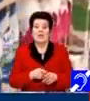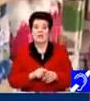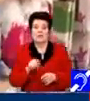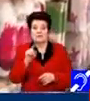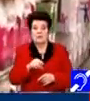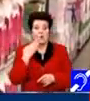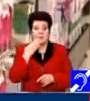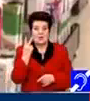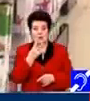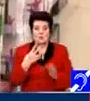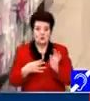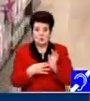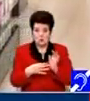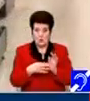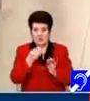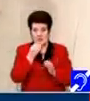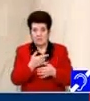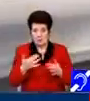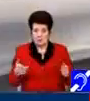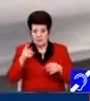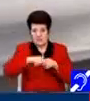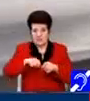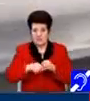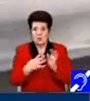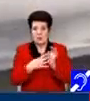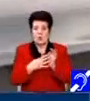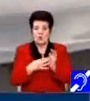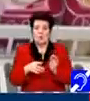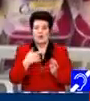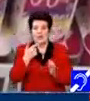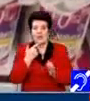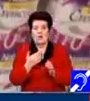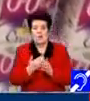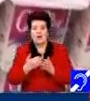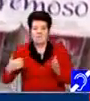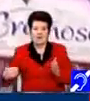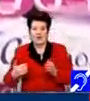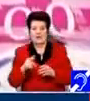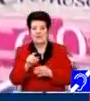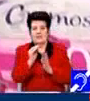în România, din 29 de produse alimentare analizate, 9 erau în afara standardului.